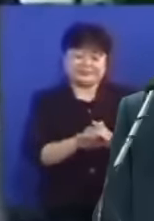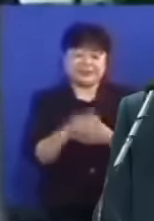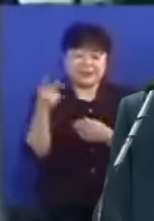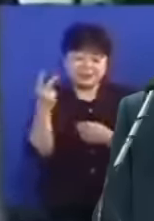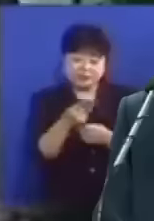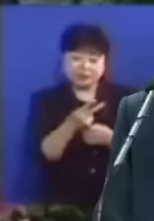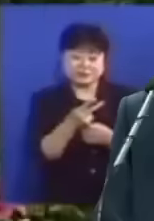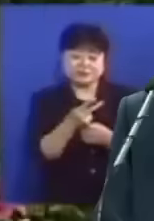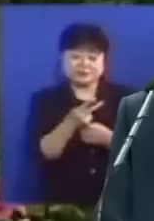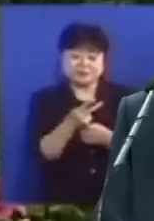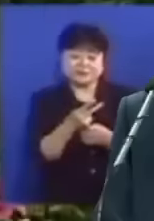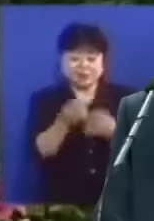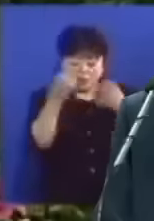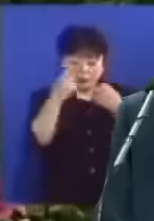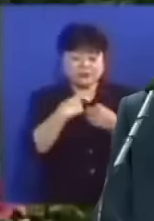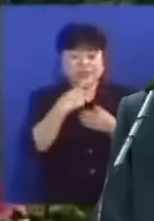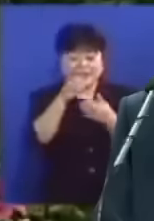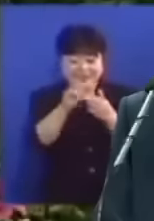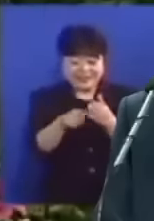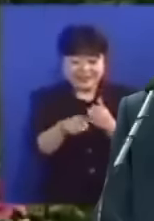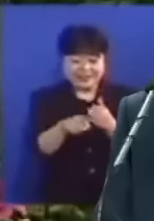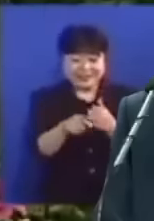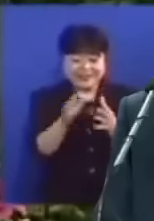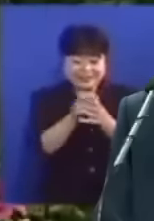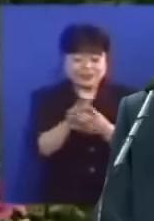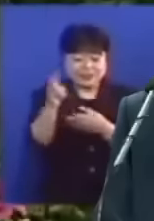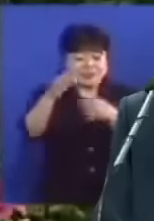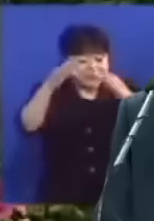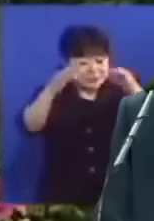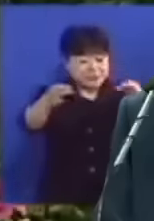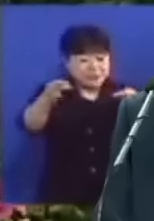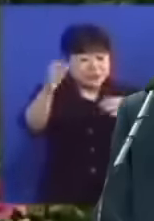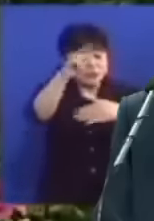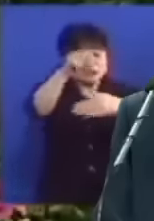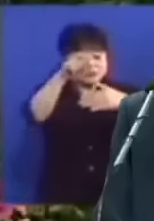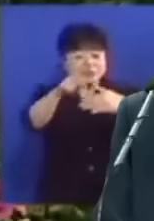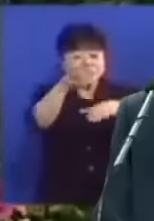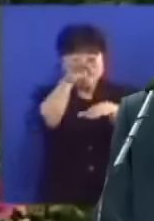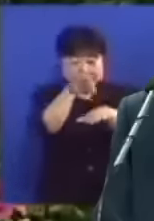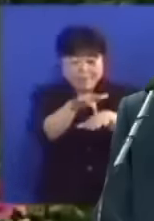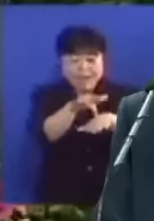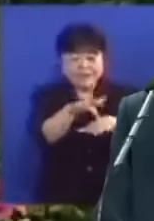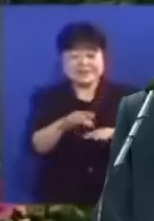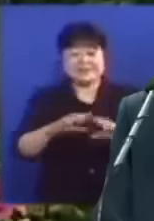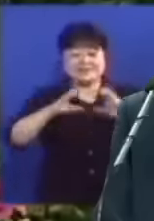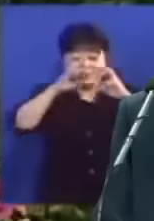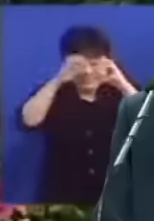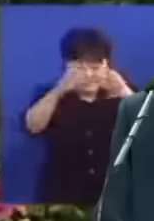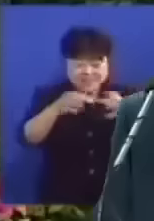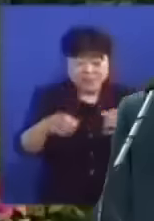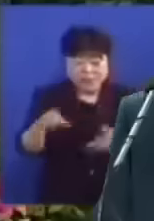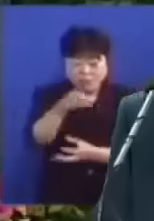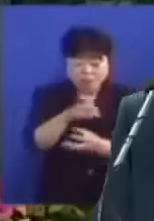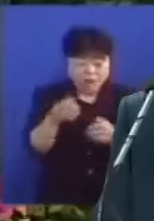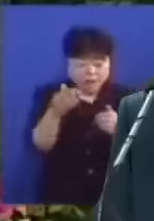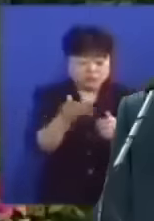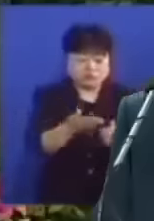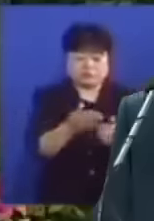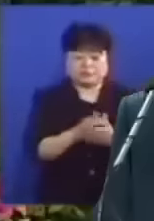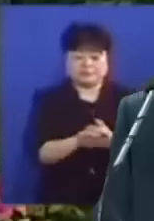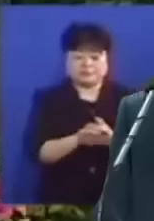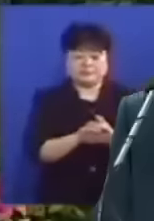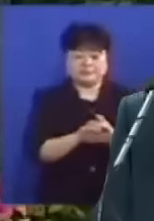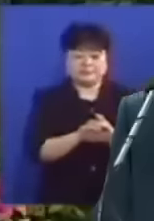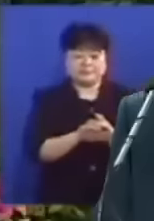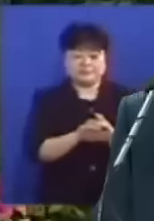그리고 고통 당할 때 기도와 찬미는 공중권세 잡은 마귀의 세계에 혼란의 지진이 일어나는